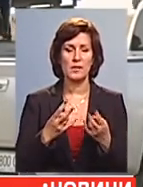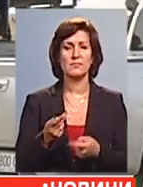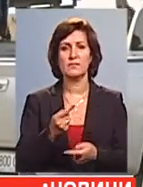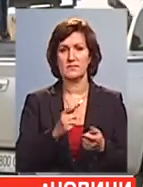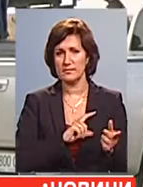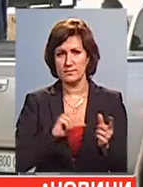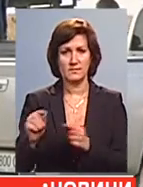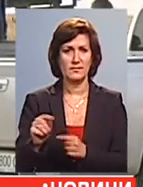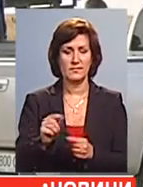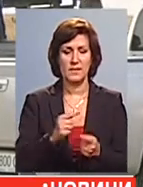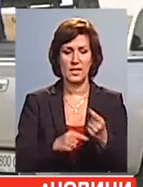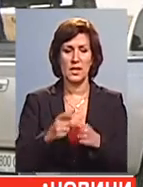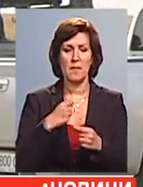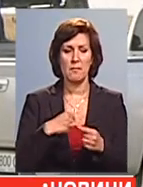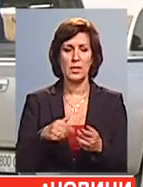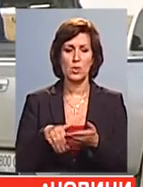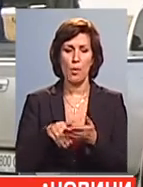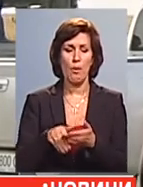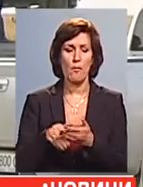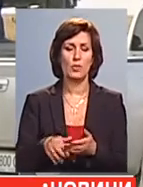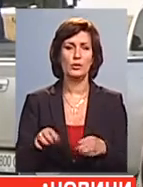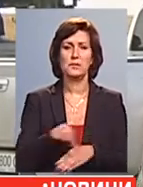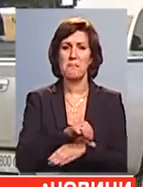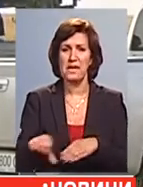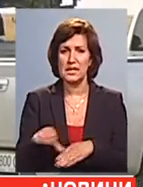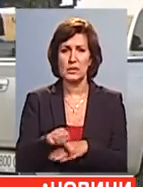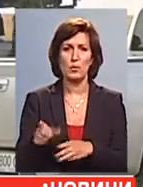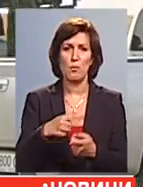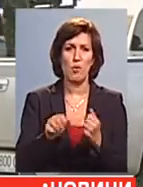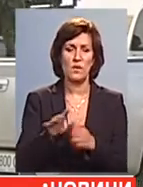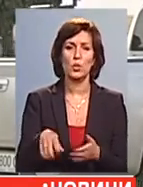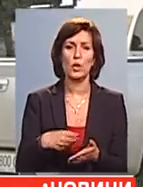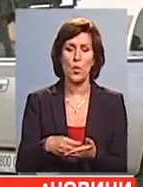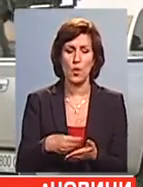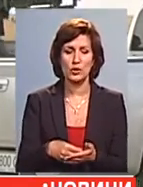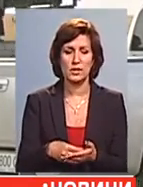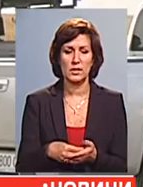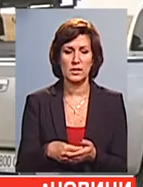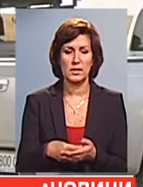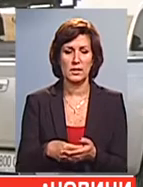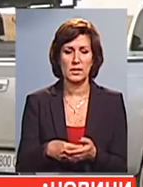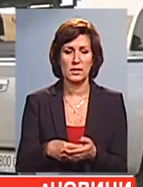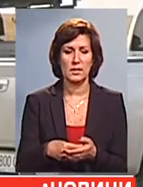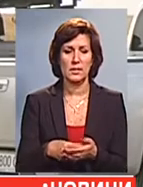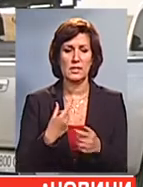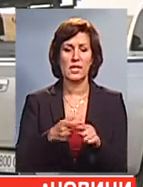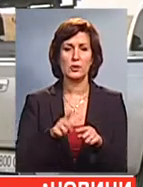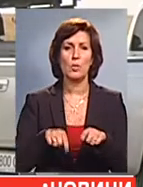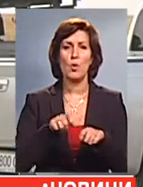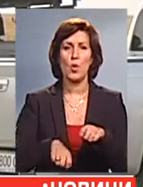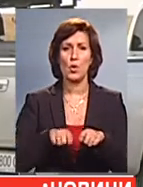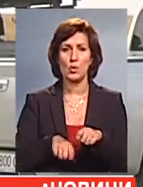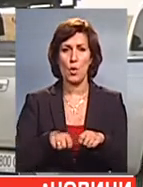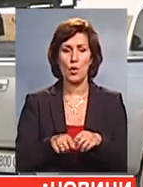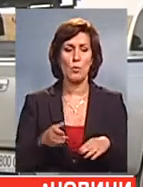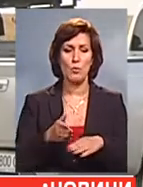їхати. Каже, ми вам допоможемо там з митницею, що вам повернули коштів. На цьому